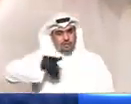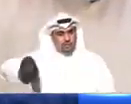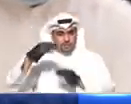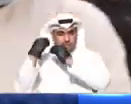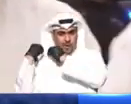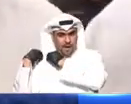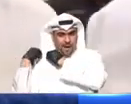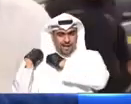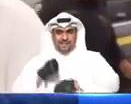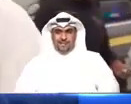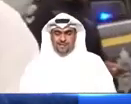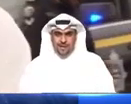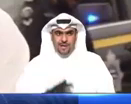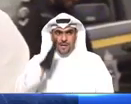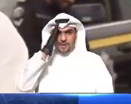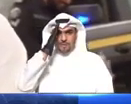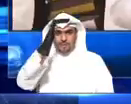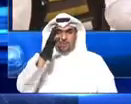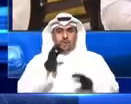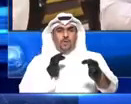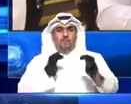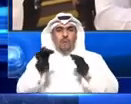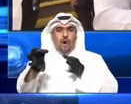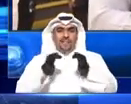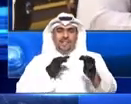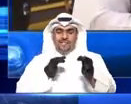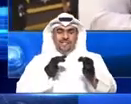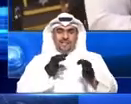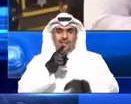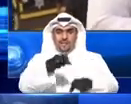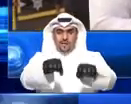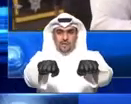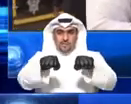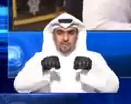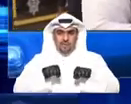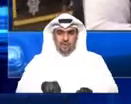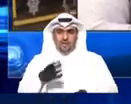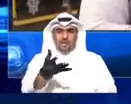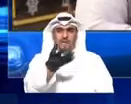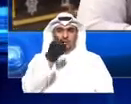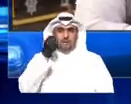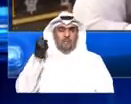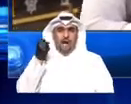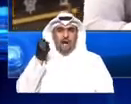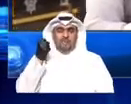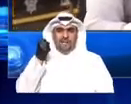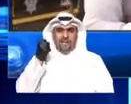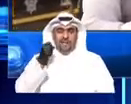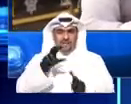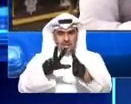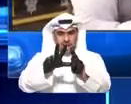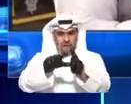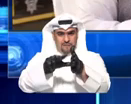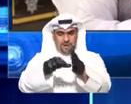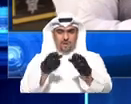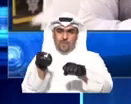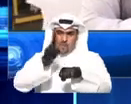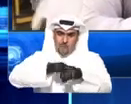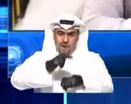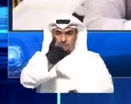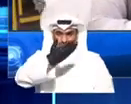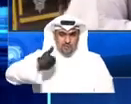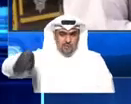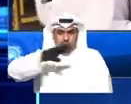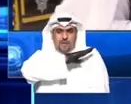المهندس محمد صرخو مدير عام محافظه الفروانيه لبلديه الكويت، والشكر موصول للطاقم الحاضر